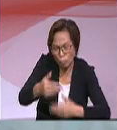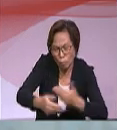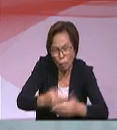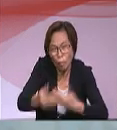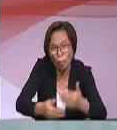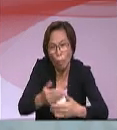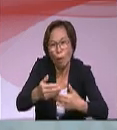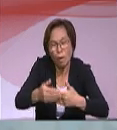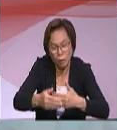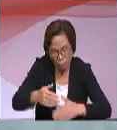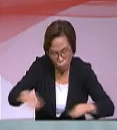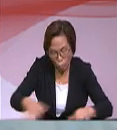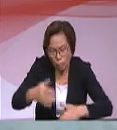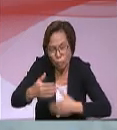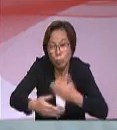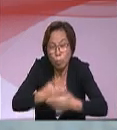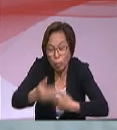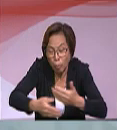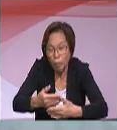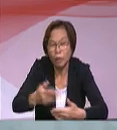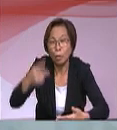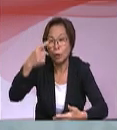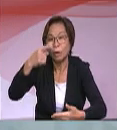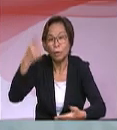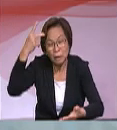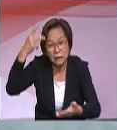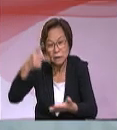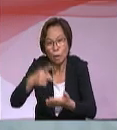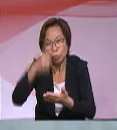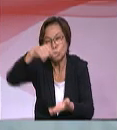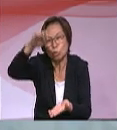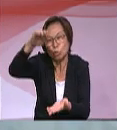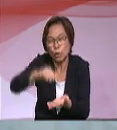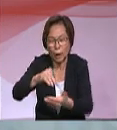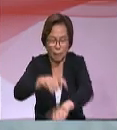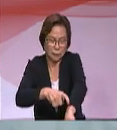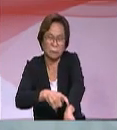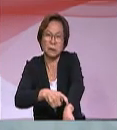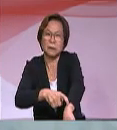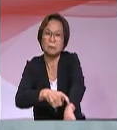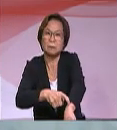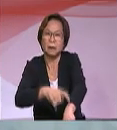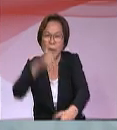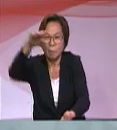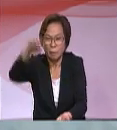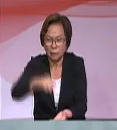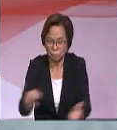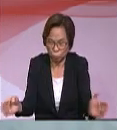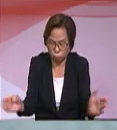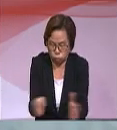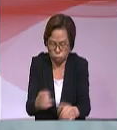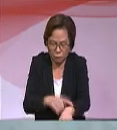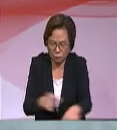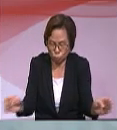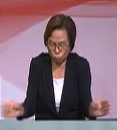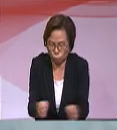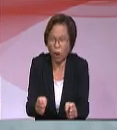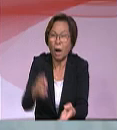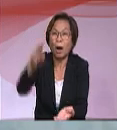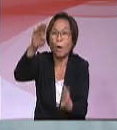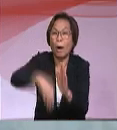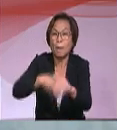proses-proses yang telah dikenal pasti untuk kita kurangkan masa untuk kita daftarkan vaksin tersebut